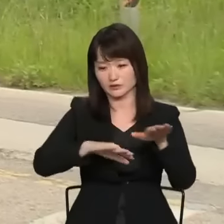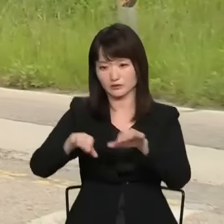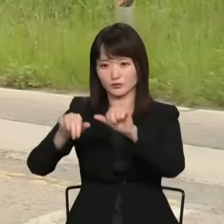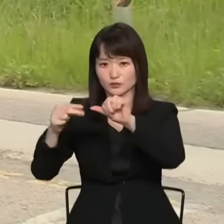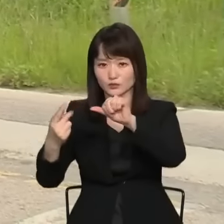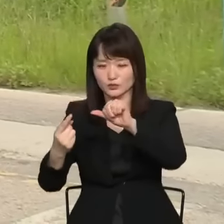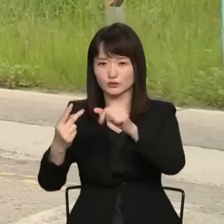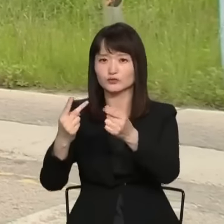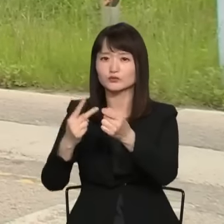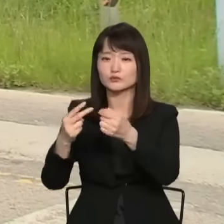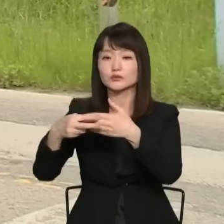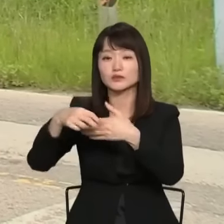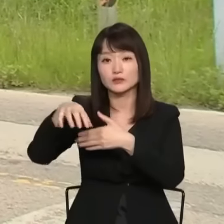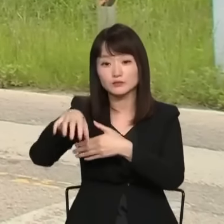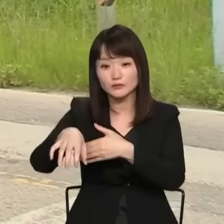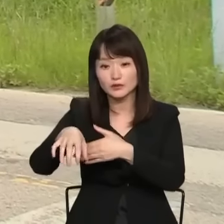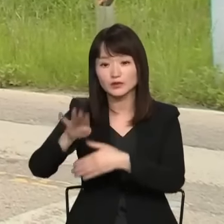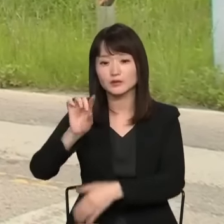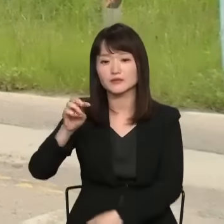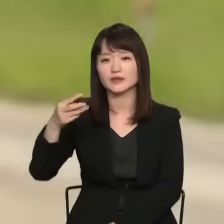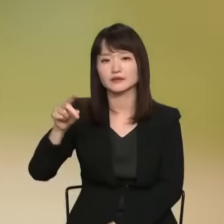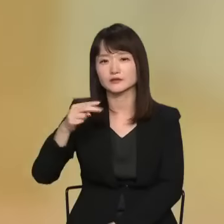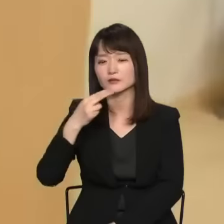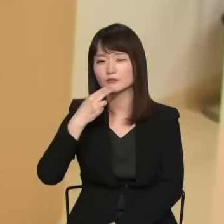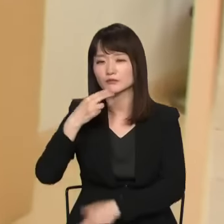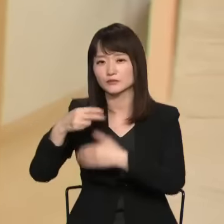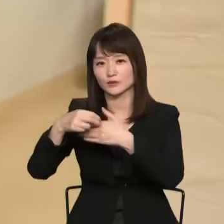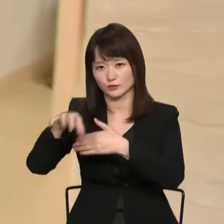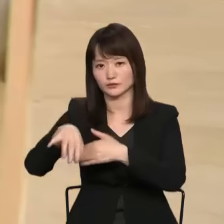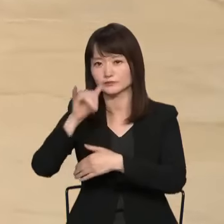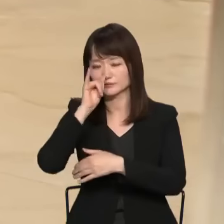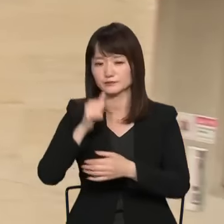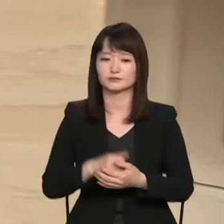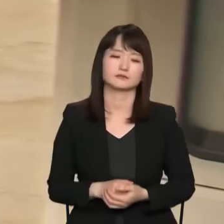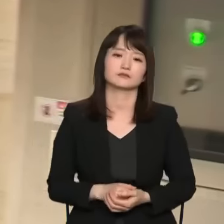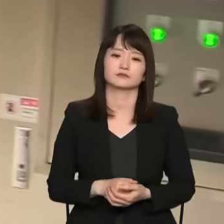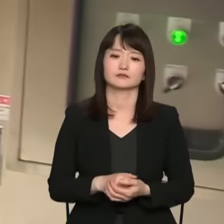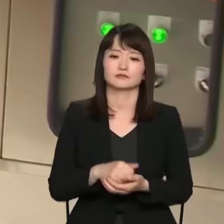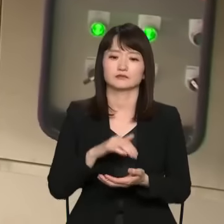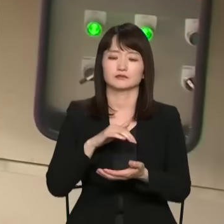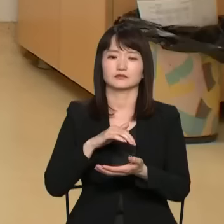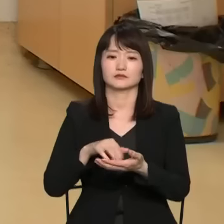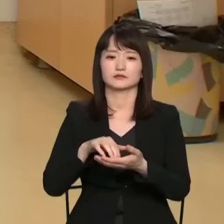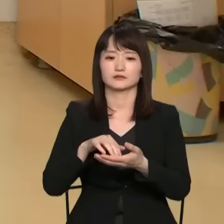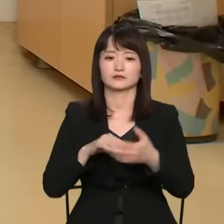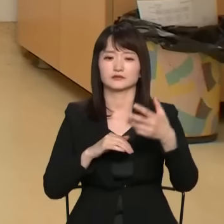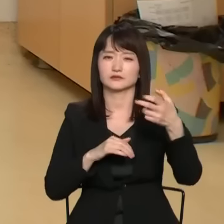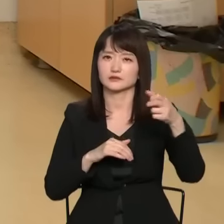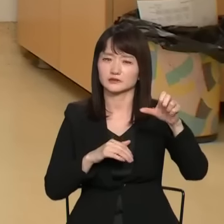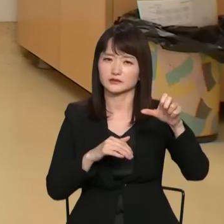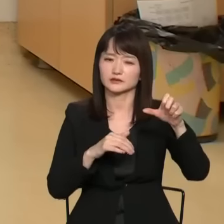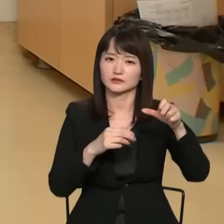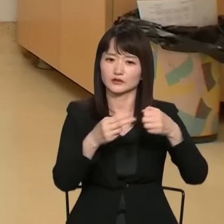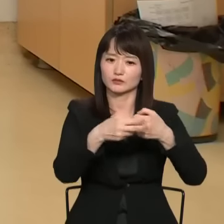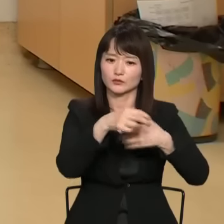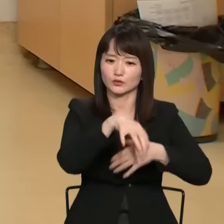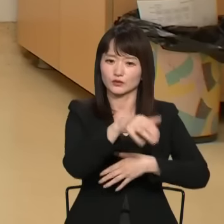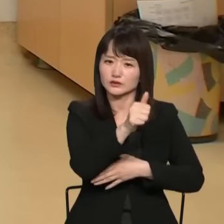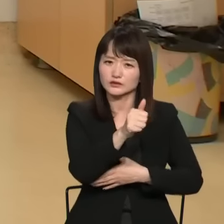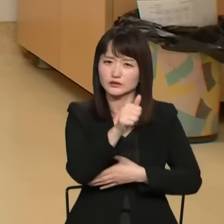2차 의료기관 백령병원이 있습니다. 75 병원장은 하루에 많게는 40명의 환자를